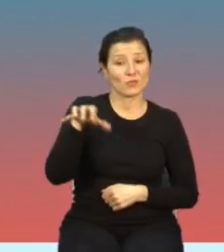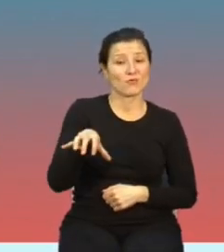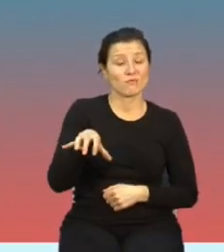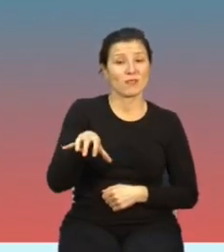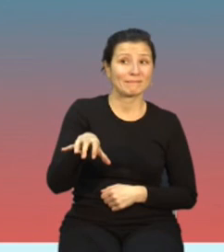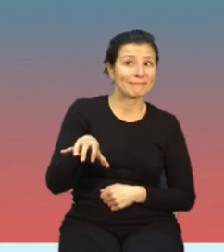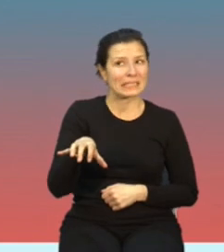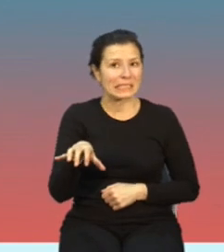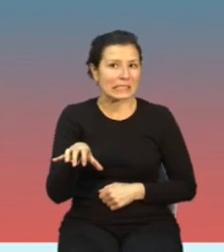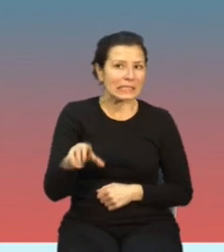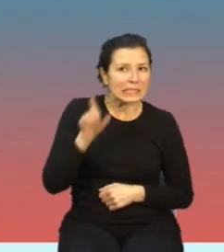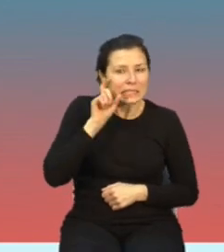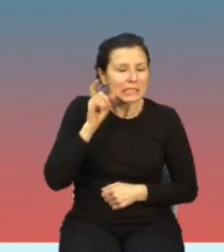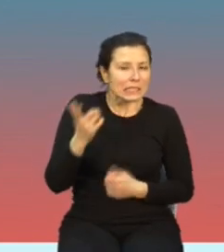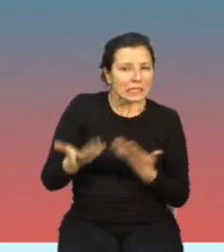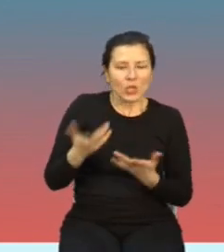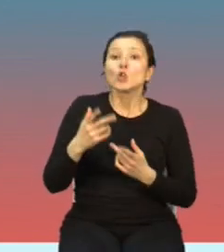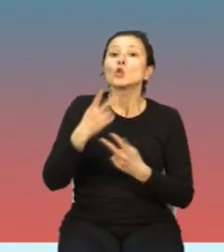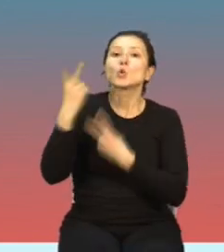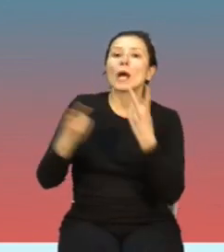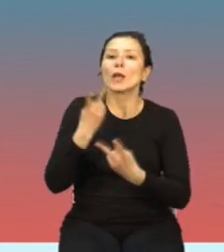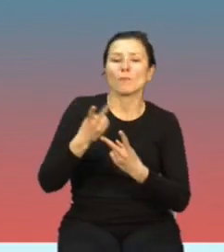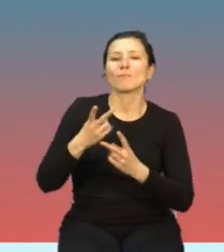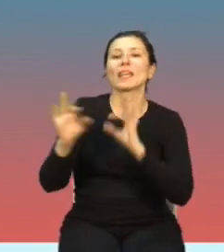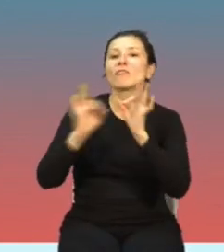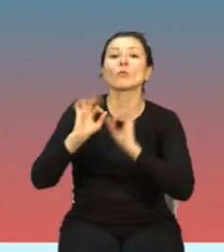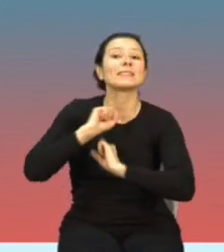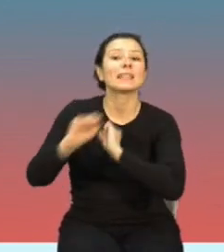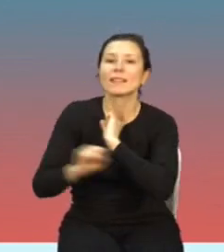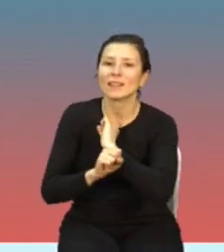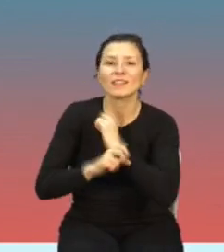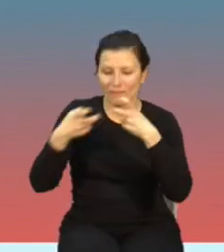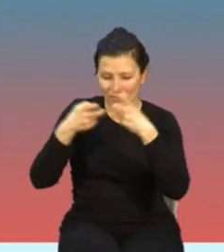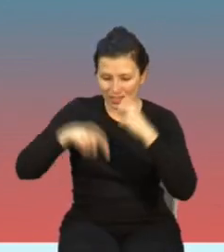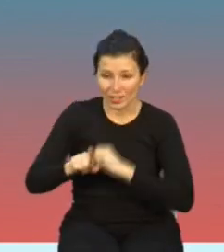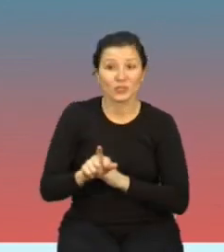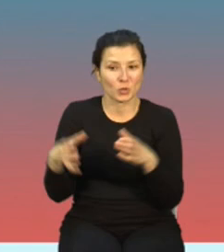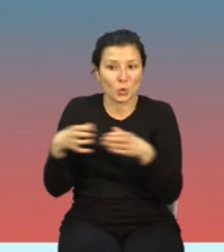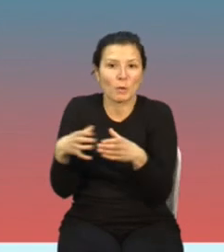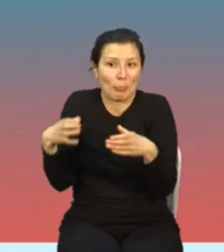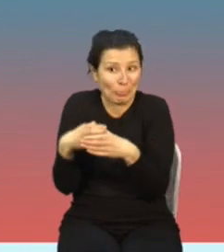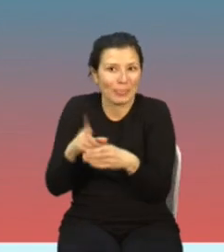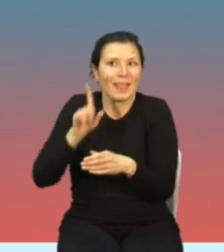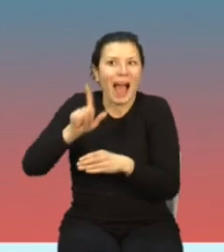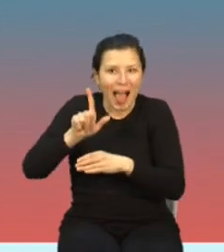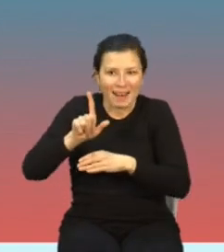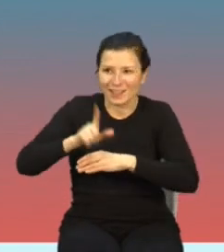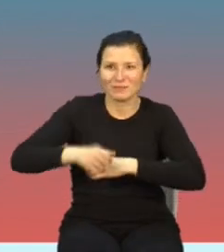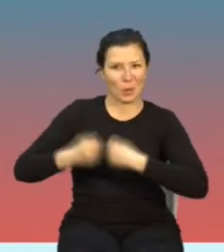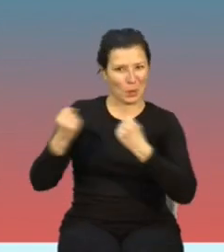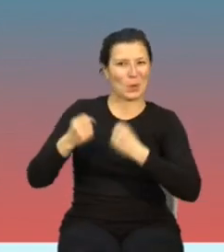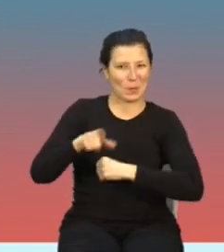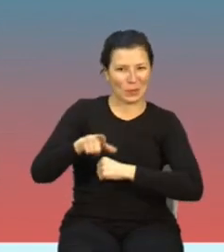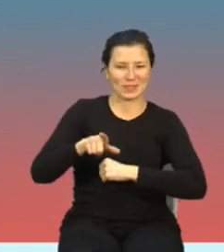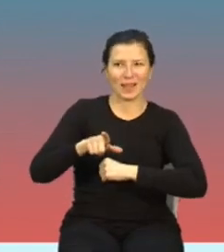dość podejrzliwi i szukają informacji alternatywnych online. To jest grupa nieliczna, ale głośna. I